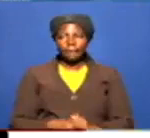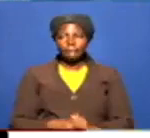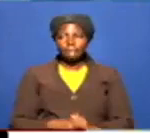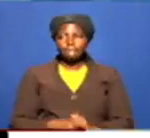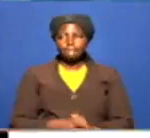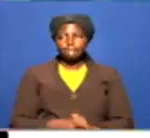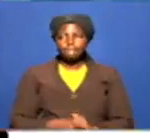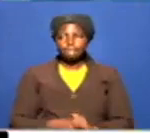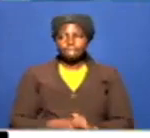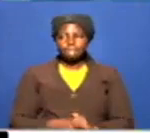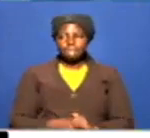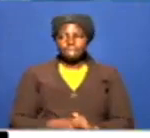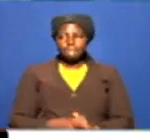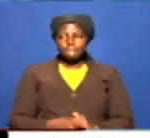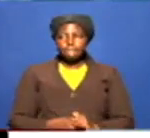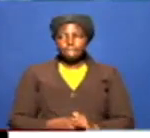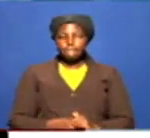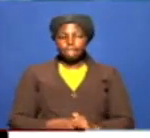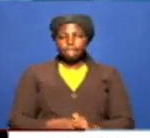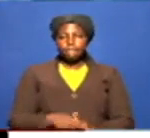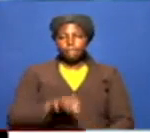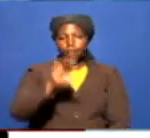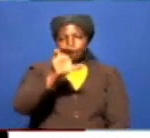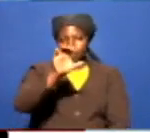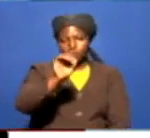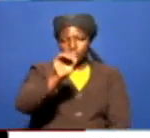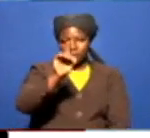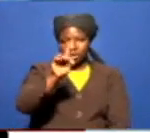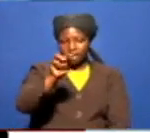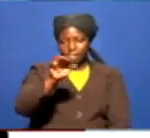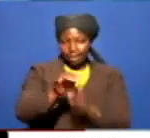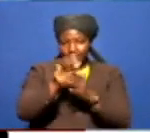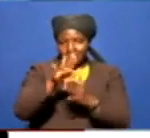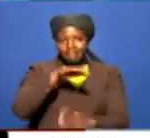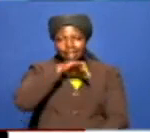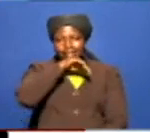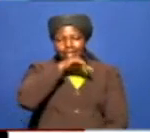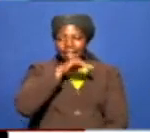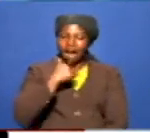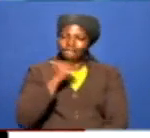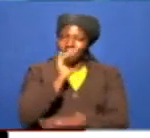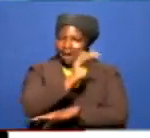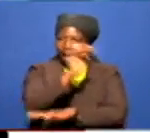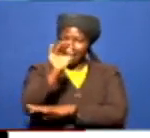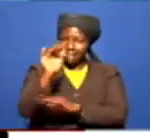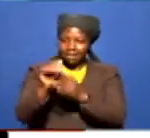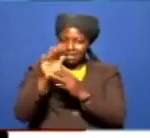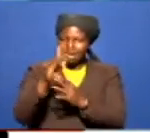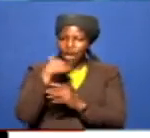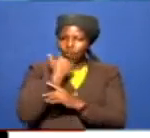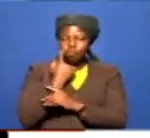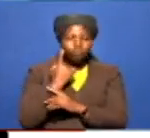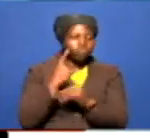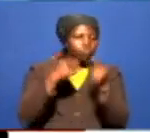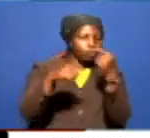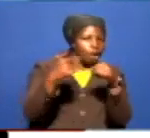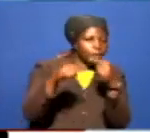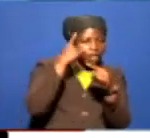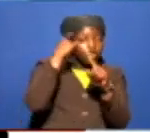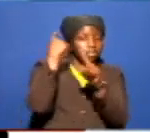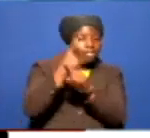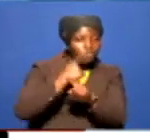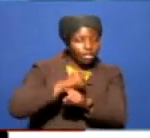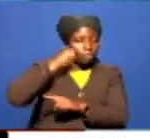Na kiongozi wa chama cha ODM Raila Odinga ametoa wito kwa viongozi wanaowania nyadhifa mbalimbali za kisiasa